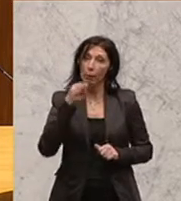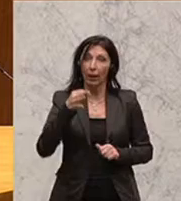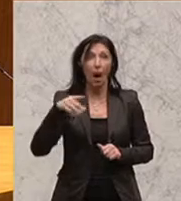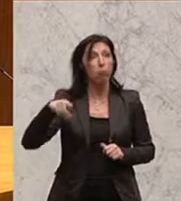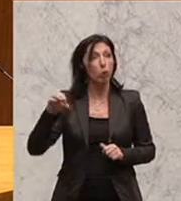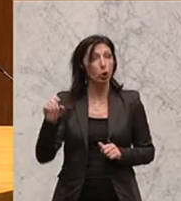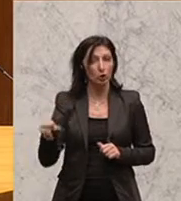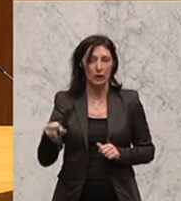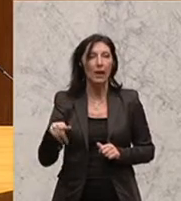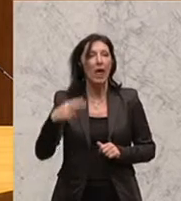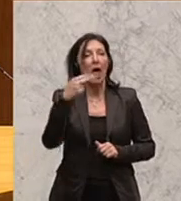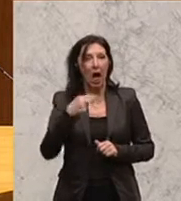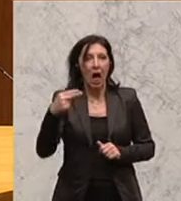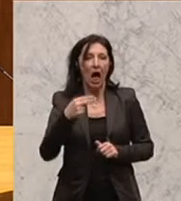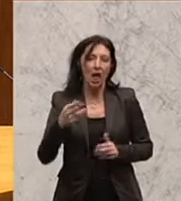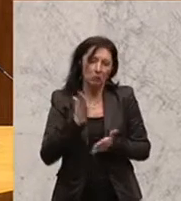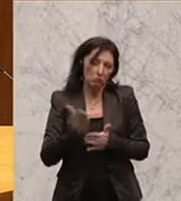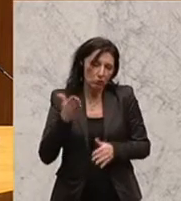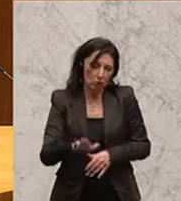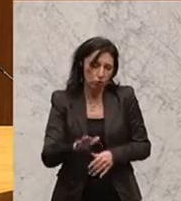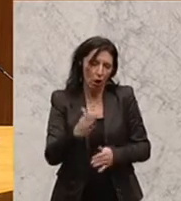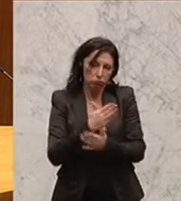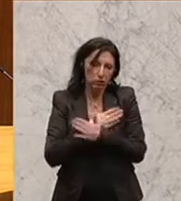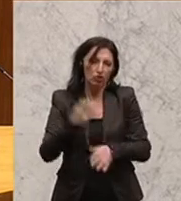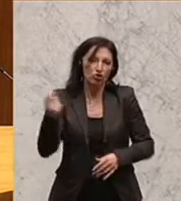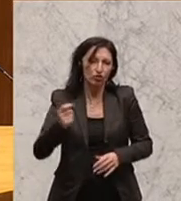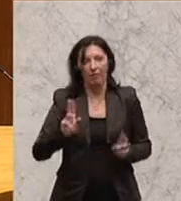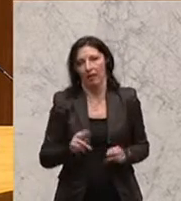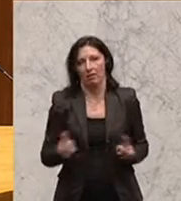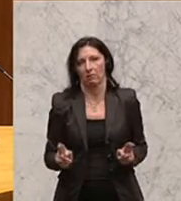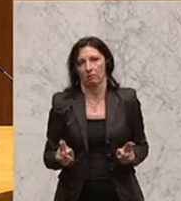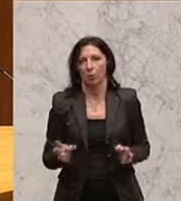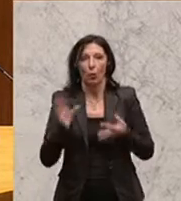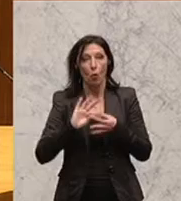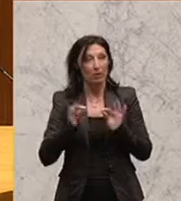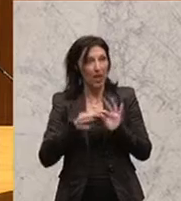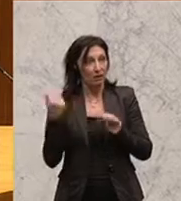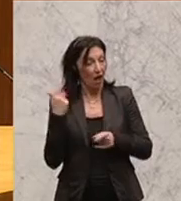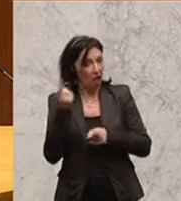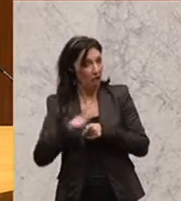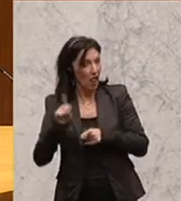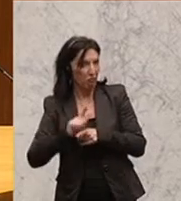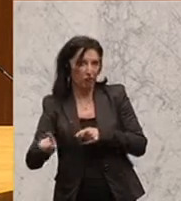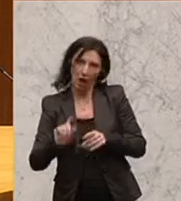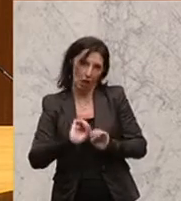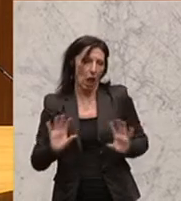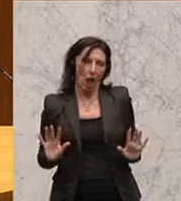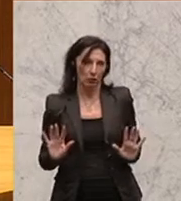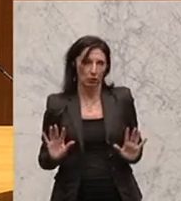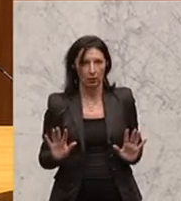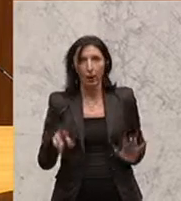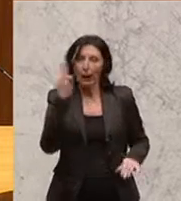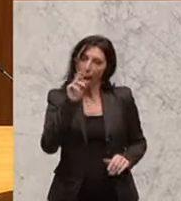zitiere. Jörg Haider ist nun einmal tot, man kann ihn nicht mehr bestrafen. Und dass in Kärnten schwere Fehler passiert sind, ist unbestritten. Liebe